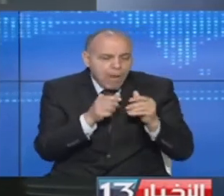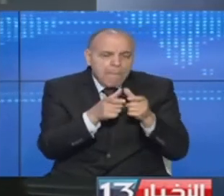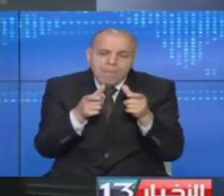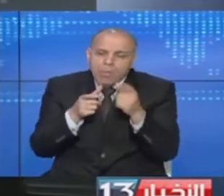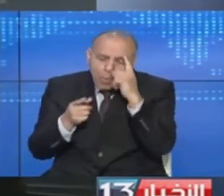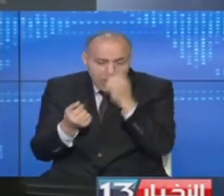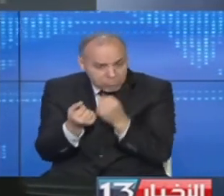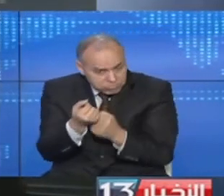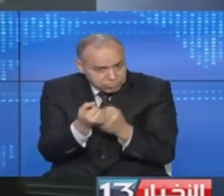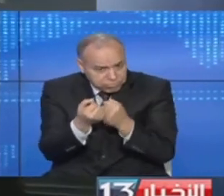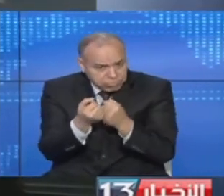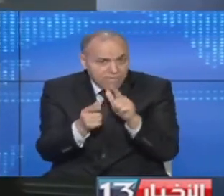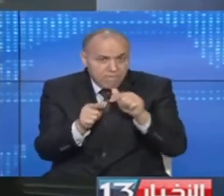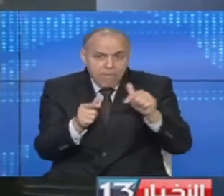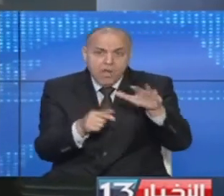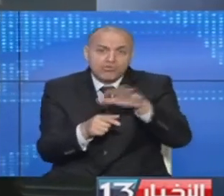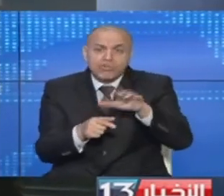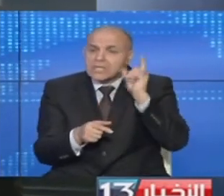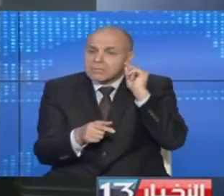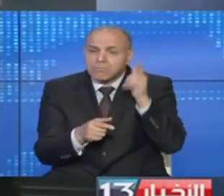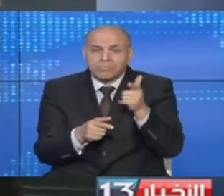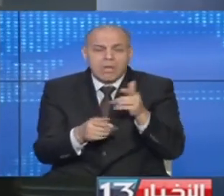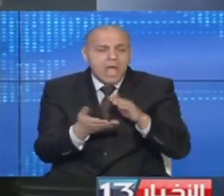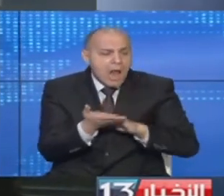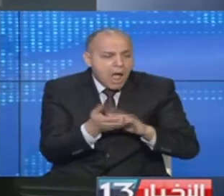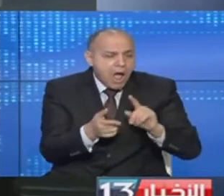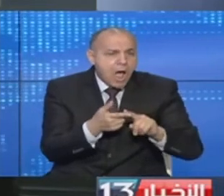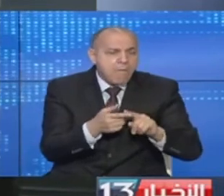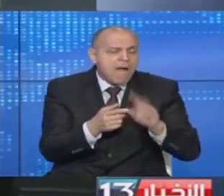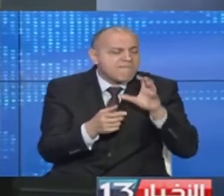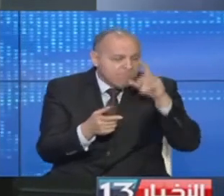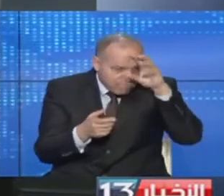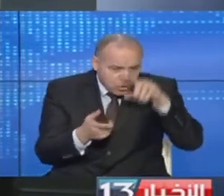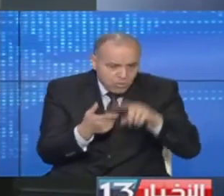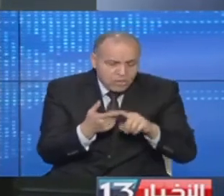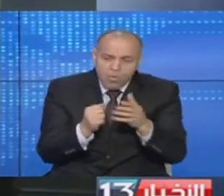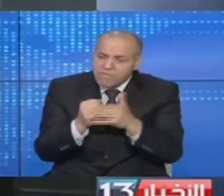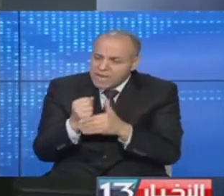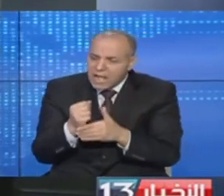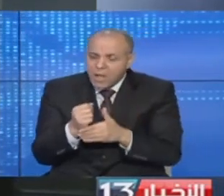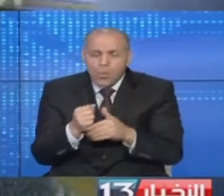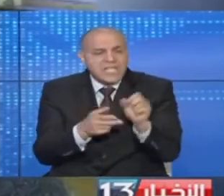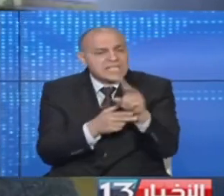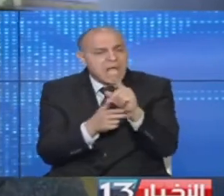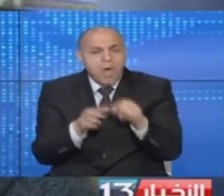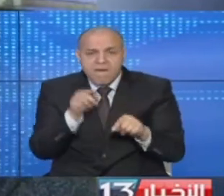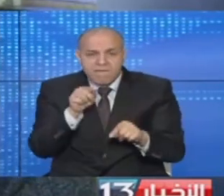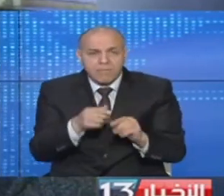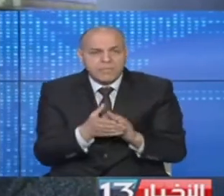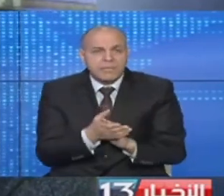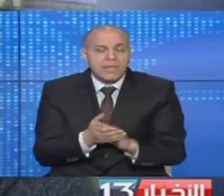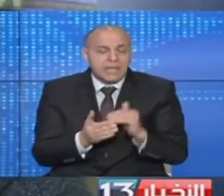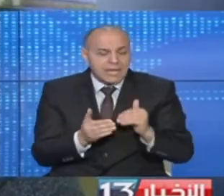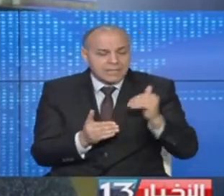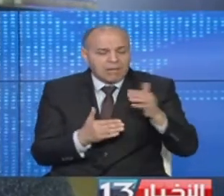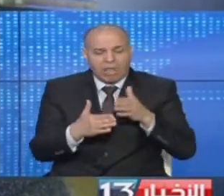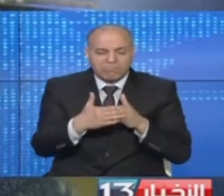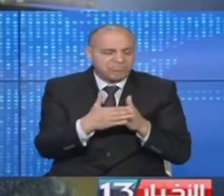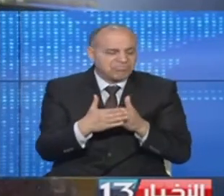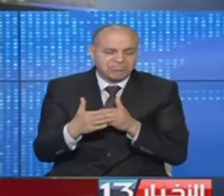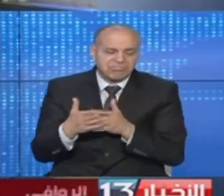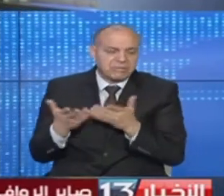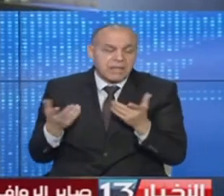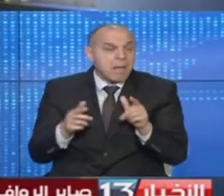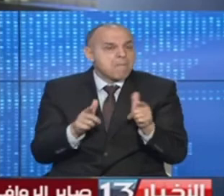والإمكانيات الطبيعية المتوفرة في شهد القصرين من رخام وفوسفات وفلاح والسياحة. المسار التنموي متعثر،